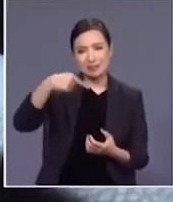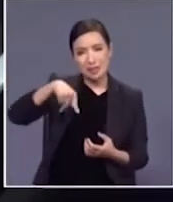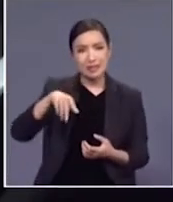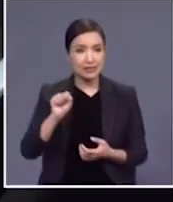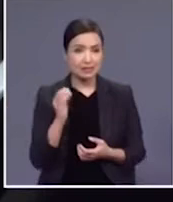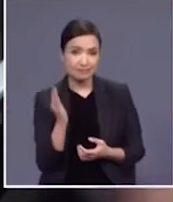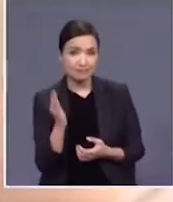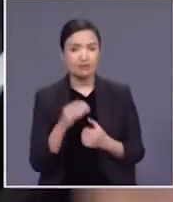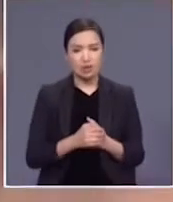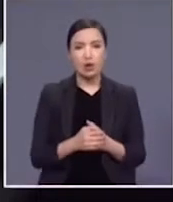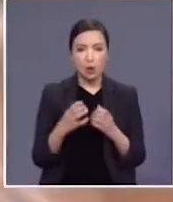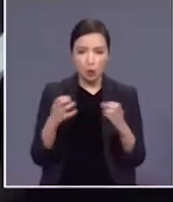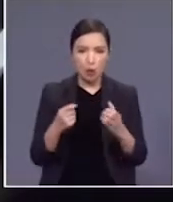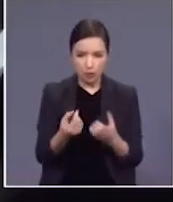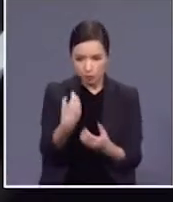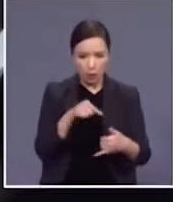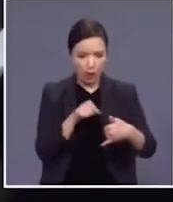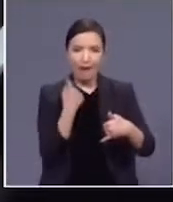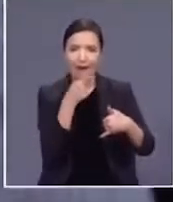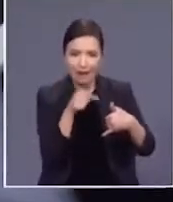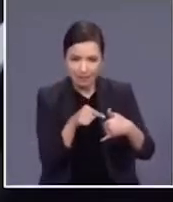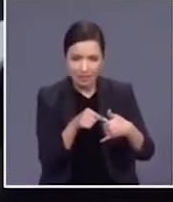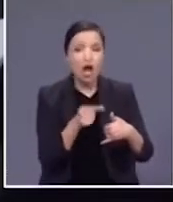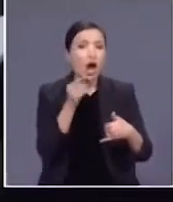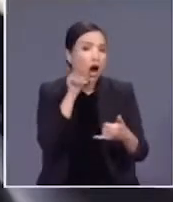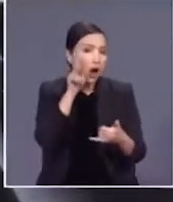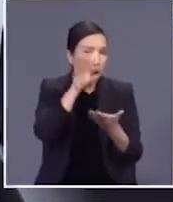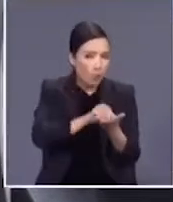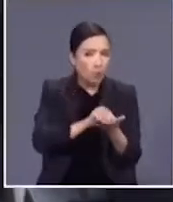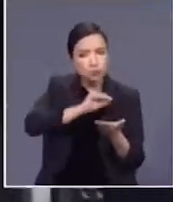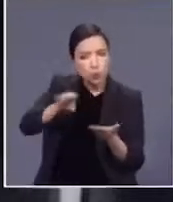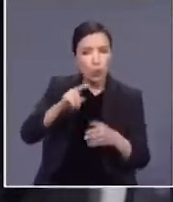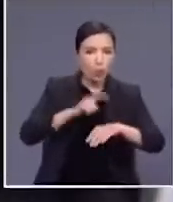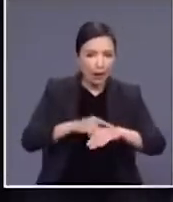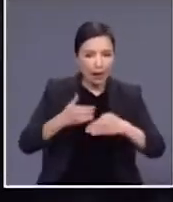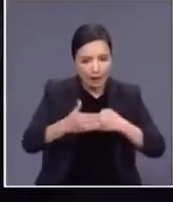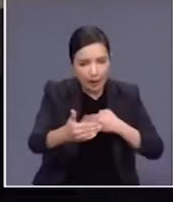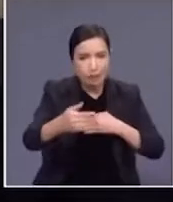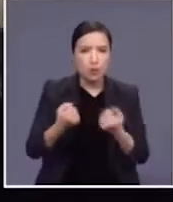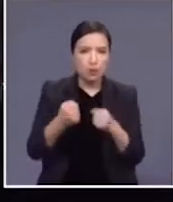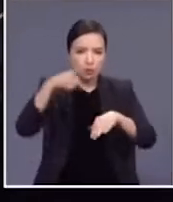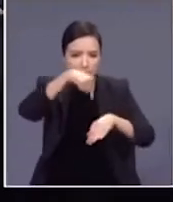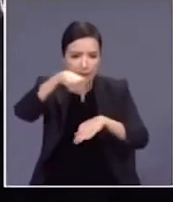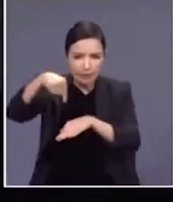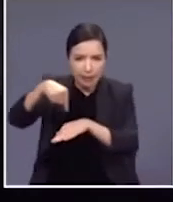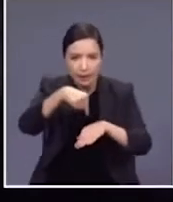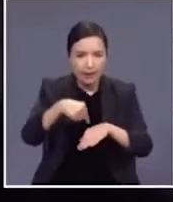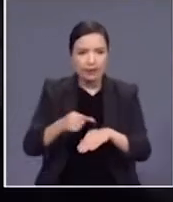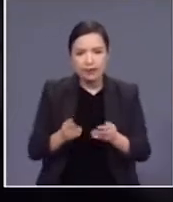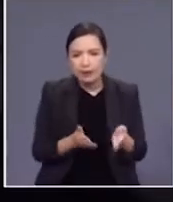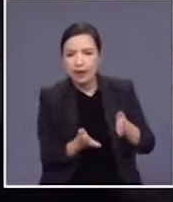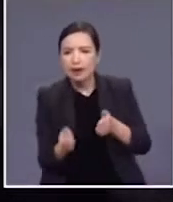trackingอุปกรณ์แสดงตัวตนผู้ขับรถที่สามารถจะส่งข้อมูลระยะทางเวลาพิกัดตำแหน่งรถเส้นทางการเดินทาง